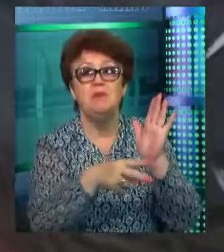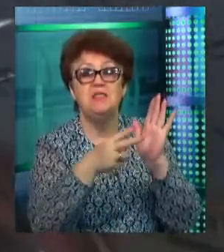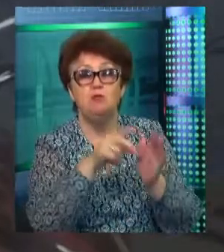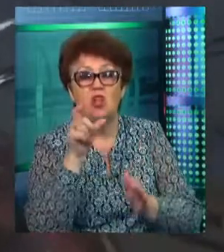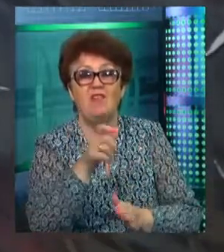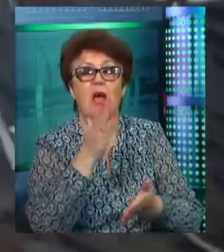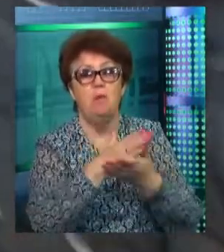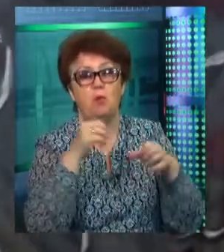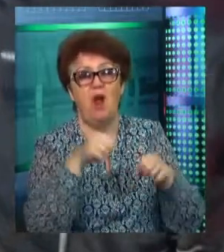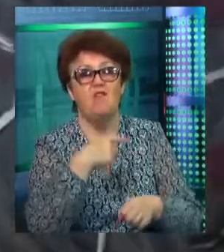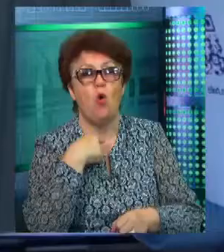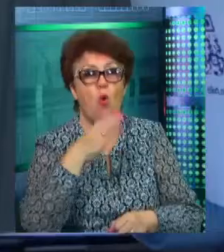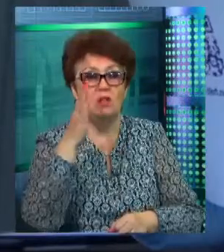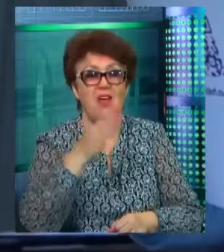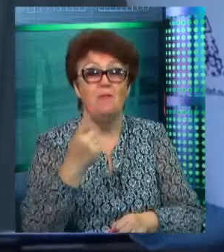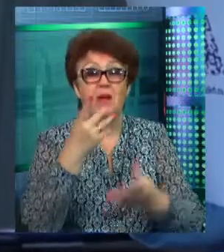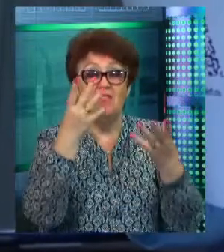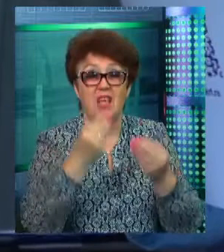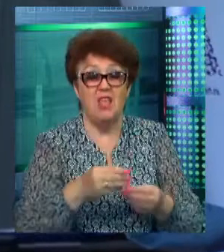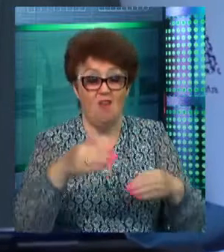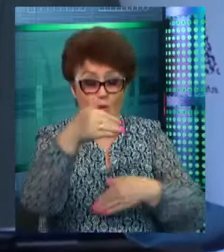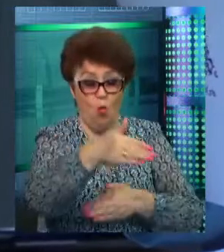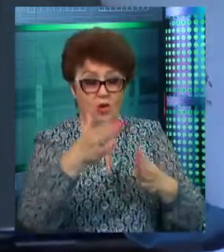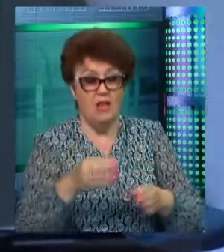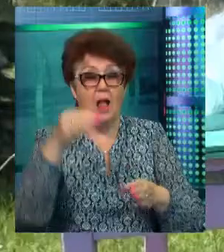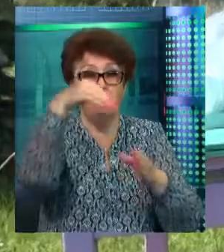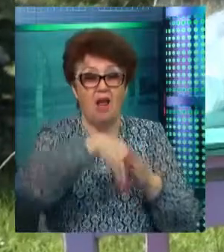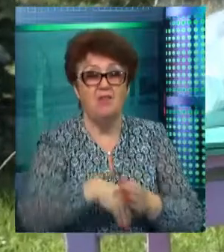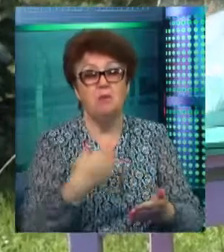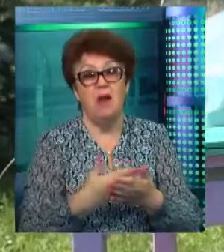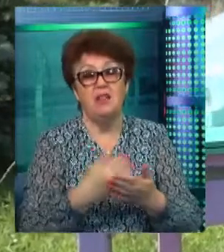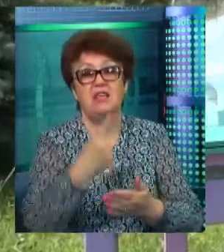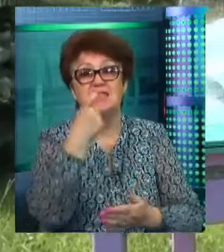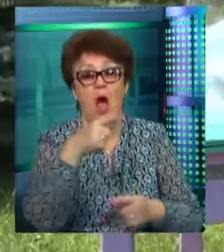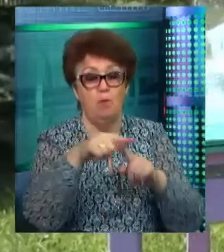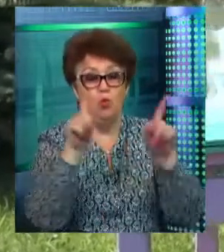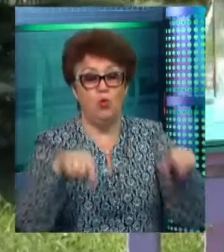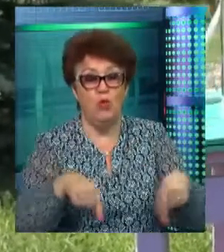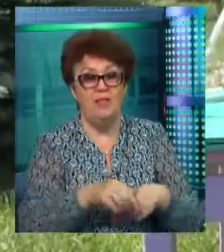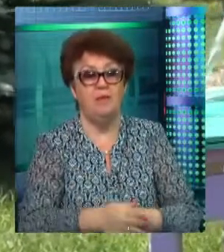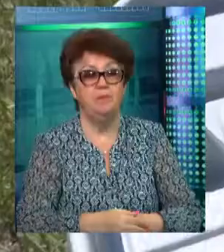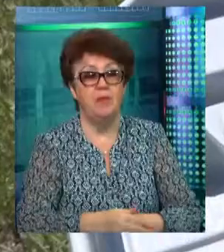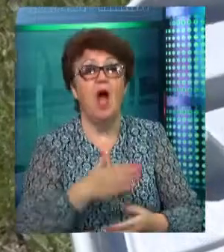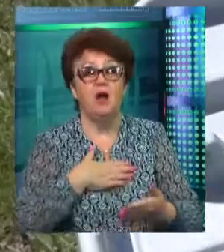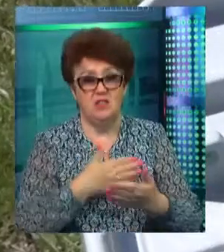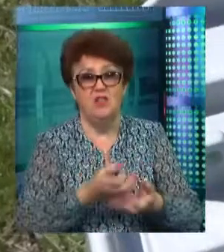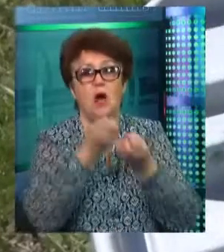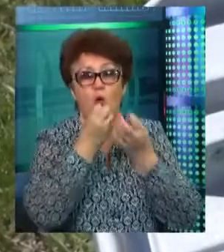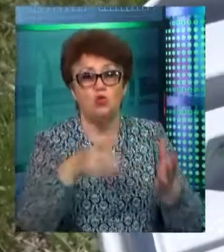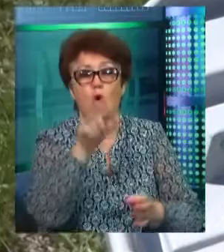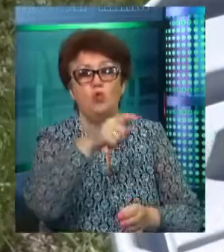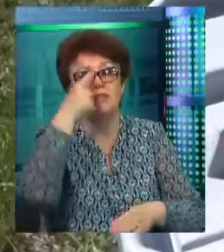имеют право голоса в первый день в урны для голосования отправилась порядка 100 велю теней активность хорошие люди